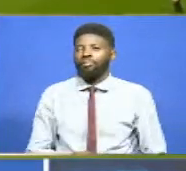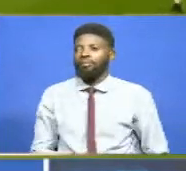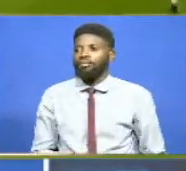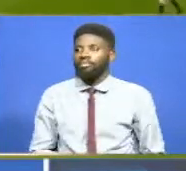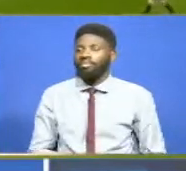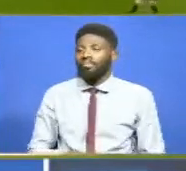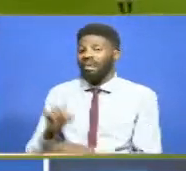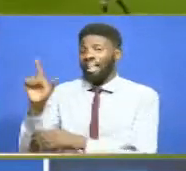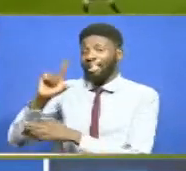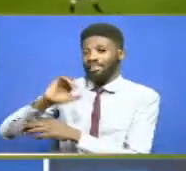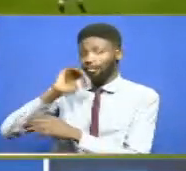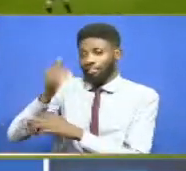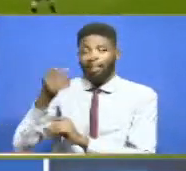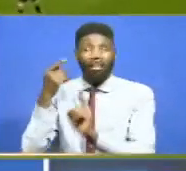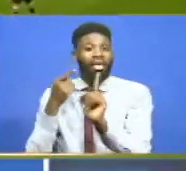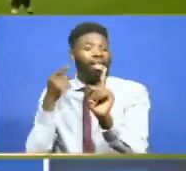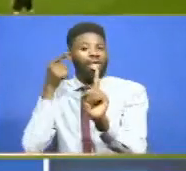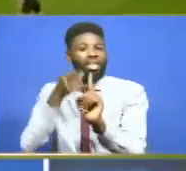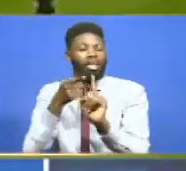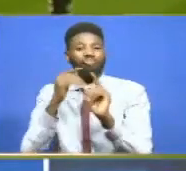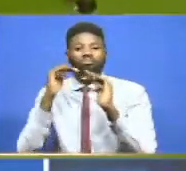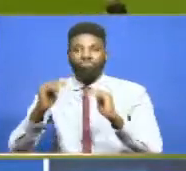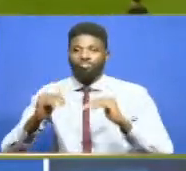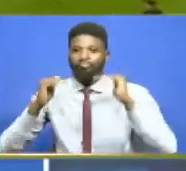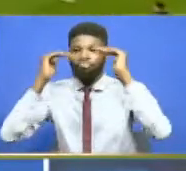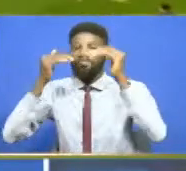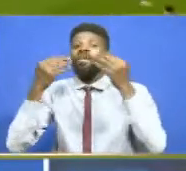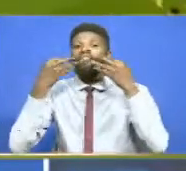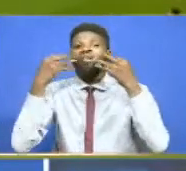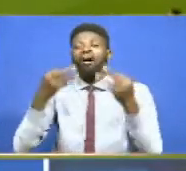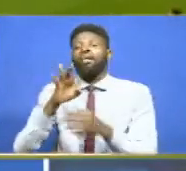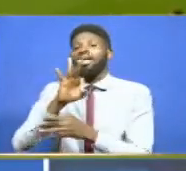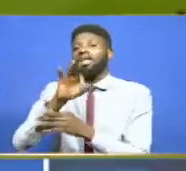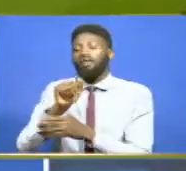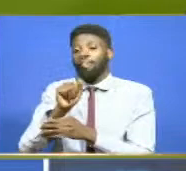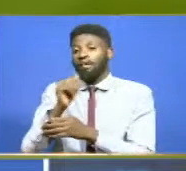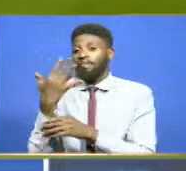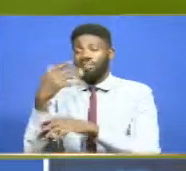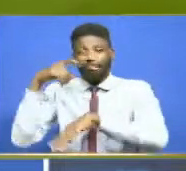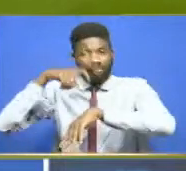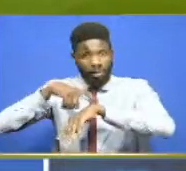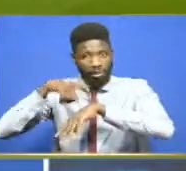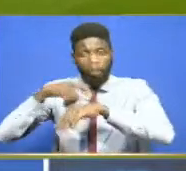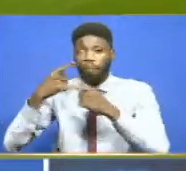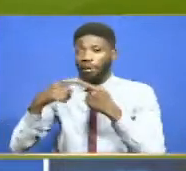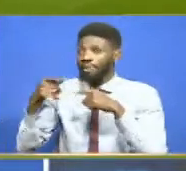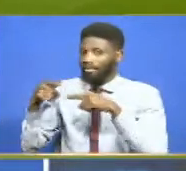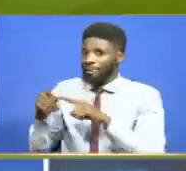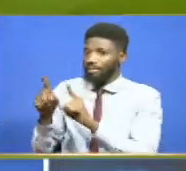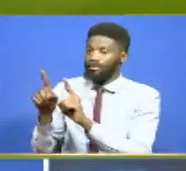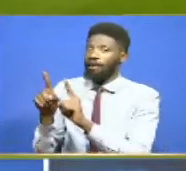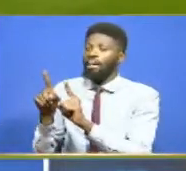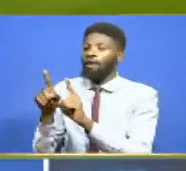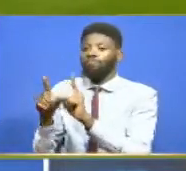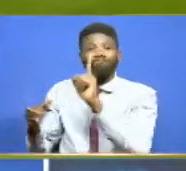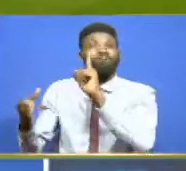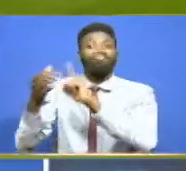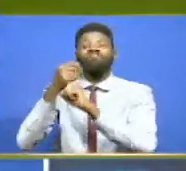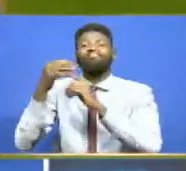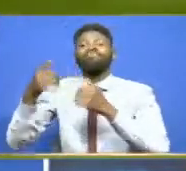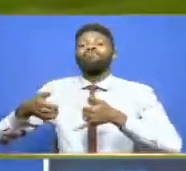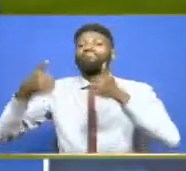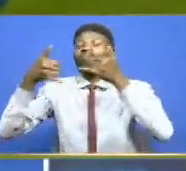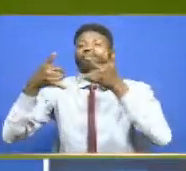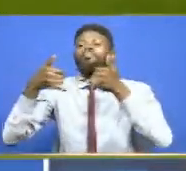Leicester City inapania kufuzu wa finali ya kuwania dimba la FA kwa mara ya tano ingawa ingali kutoa taji ya kombe hili. Mara ya